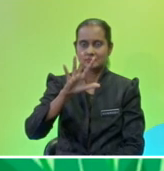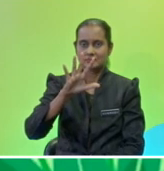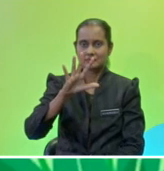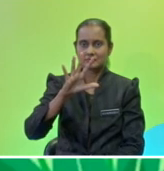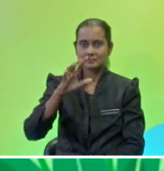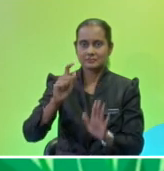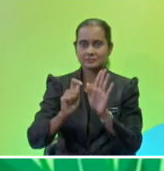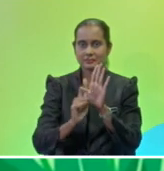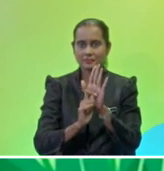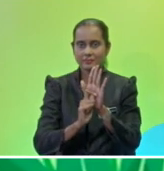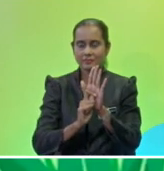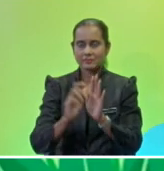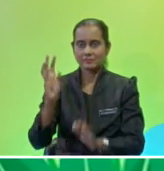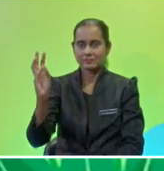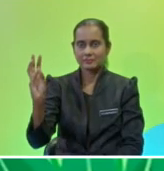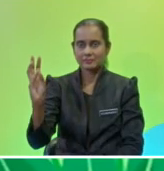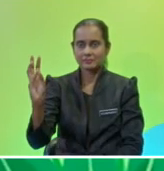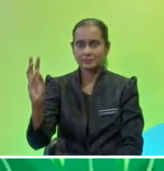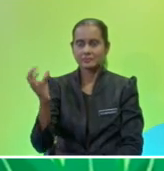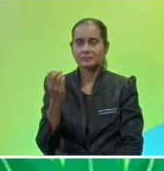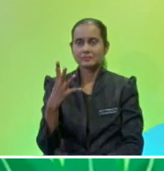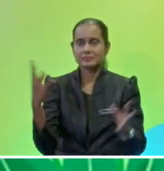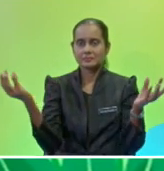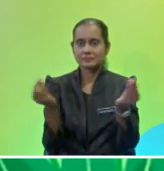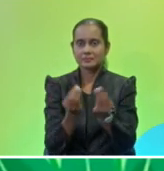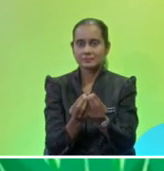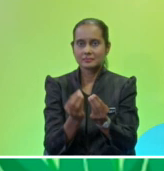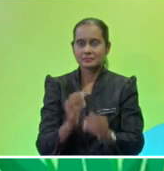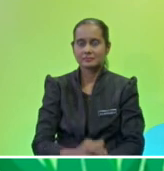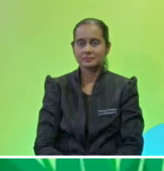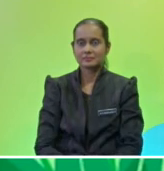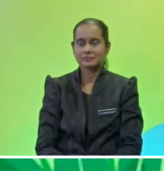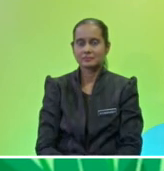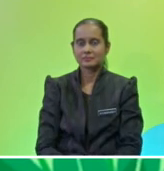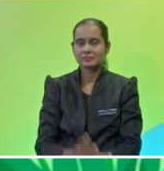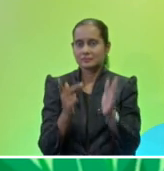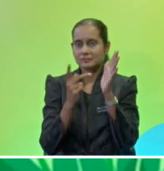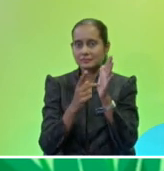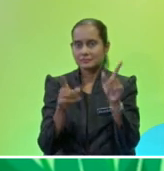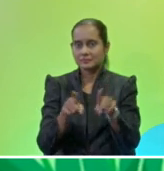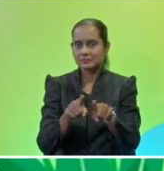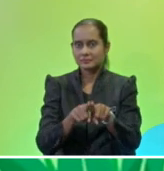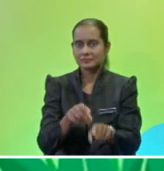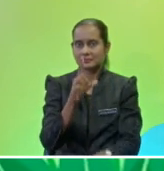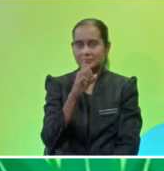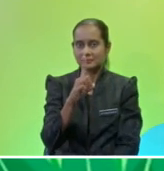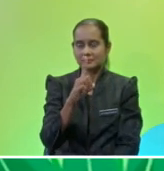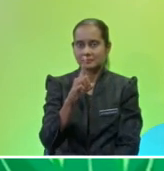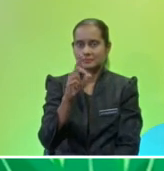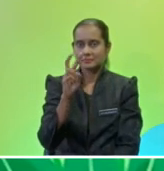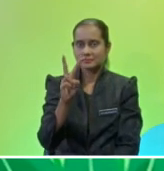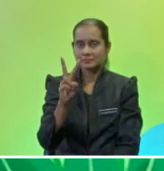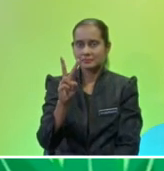dia nampak lagi 6 cendawan berapa kita kirim sama-sama kawan-kawan oke 1